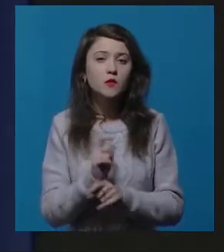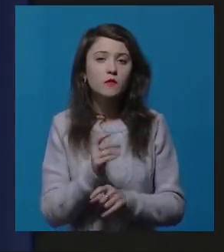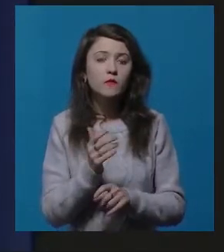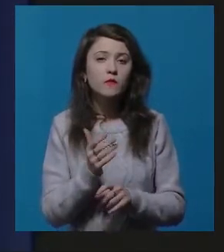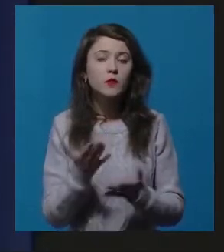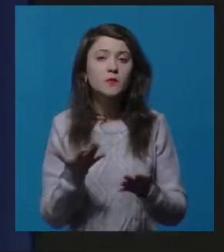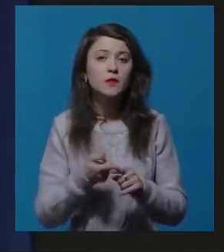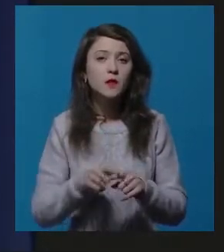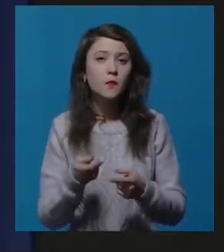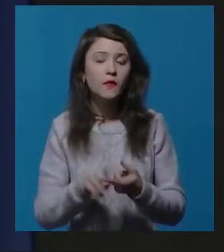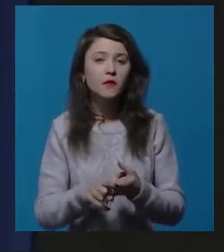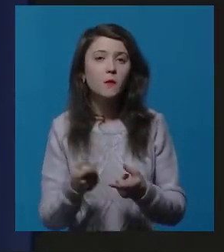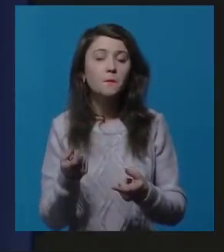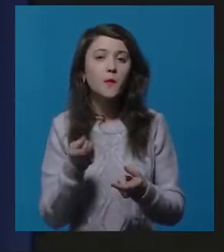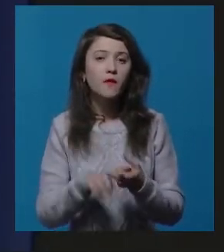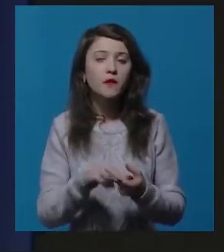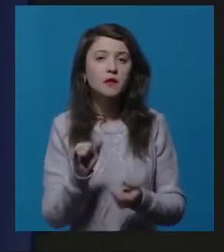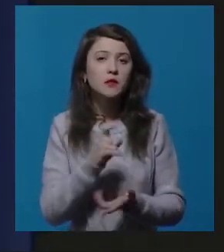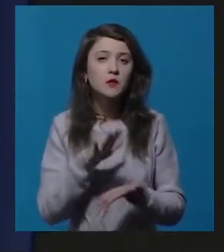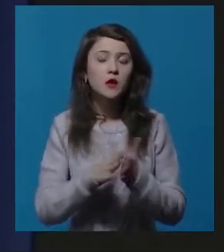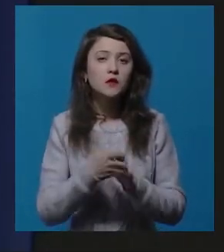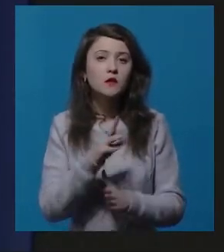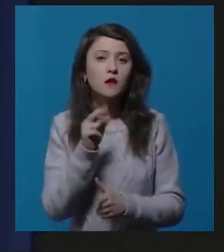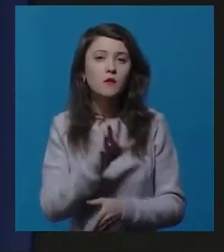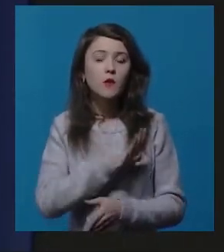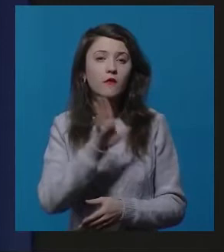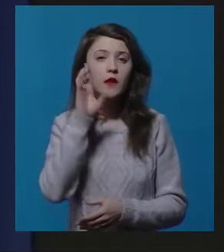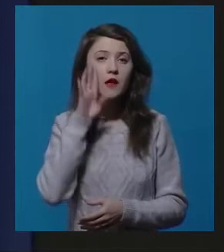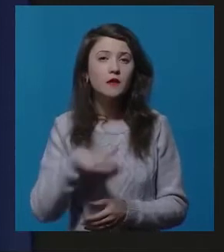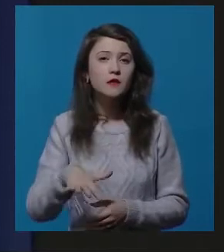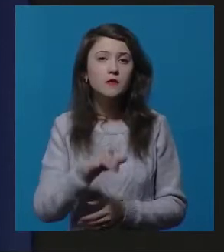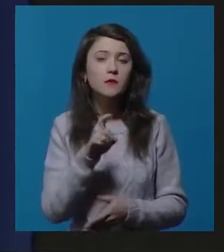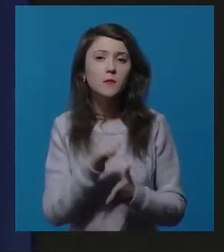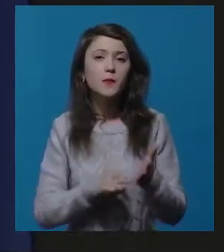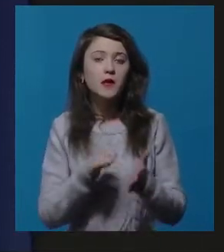ситуація. Чим це пов'язано, так? Пов'язано із ситуацією, яка була в країні з приводу